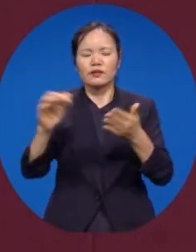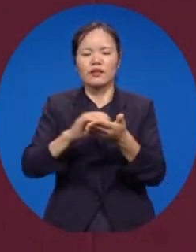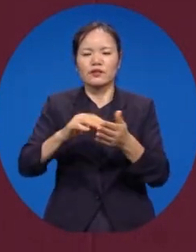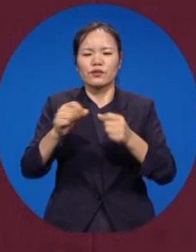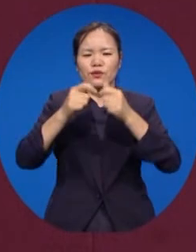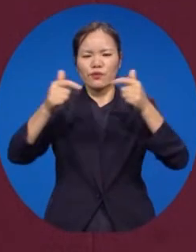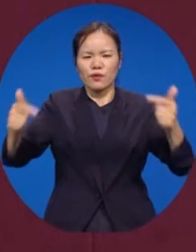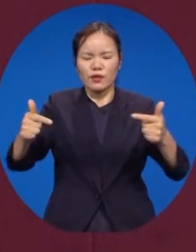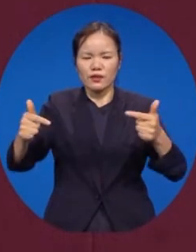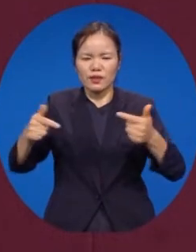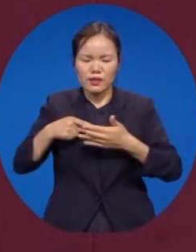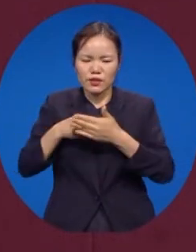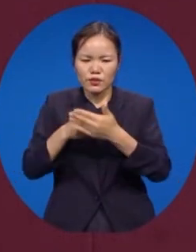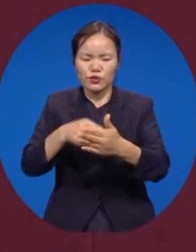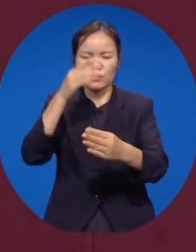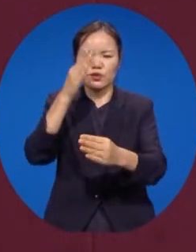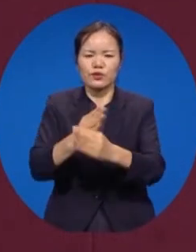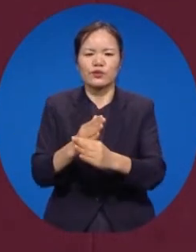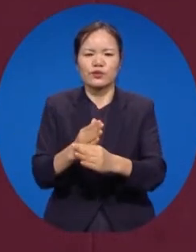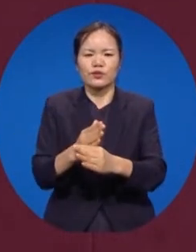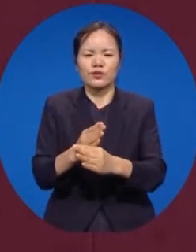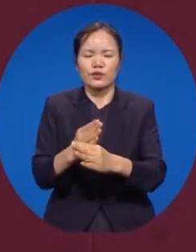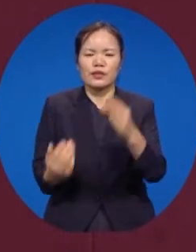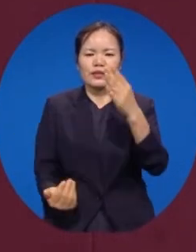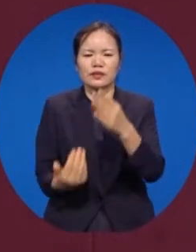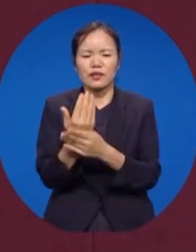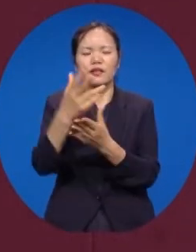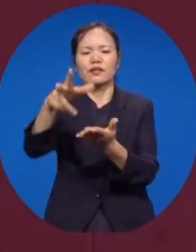밀어붙이다가 자초한 평지풍파였습니다.